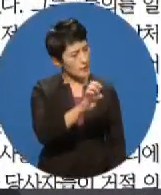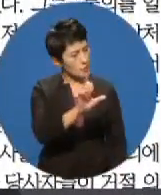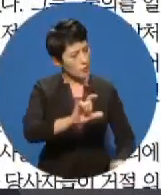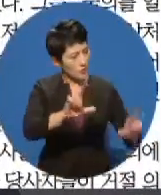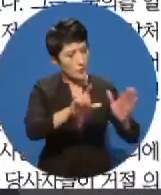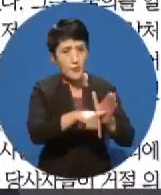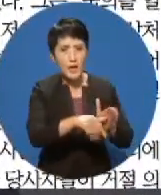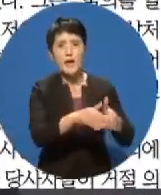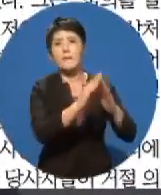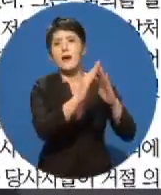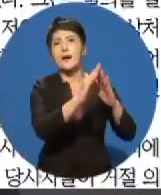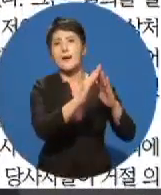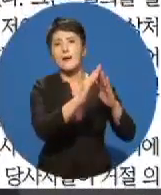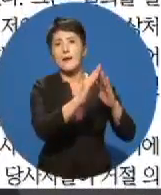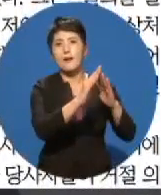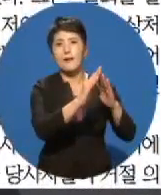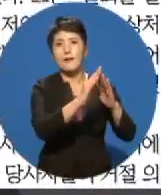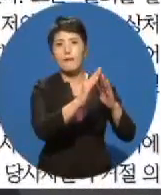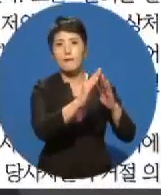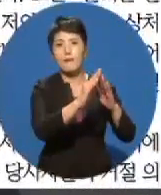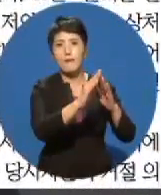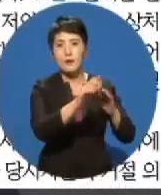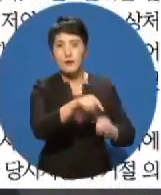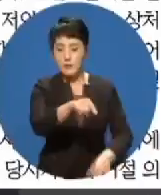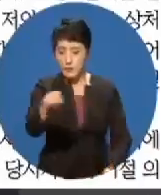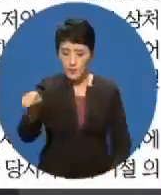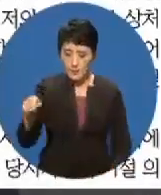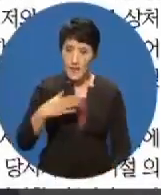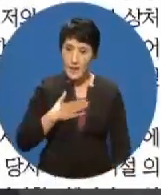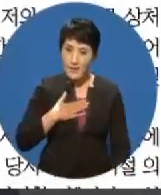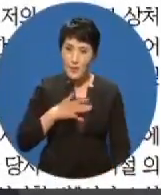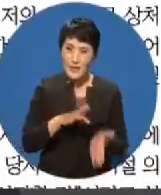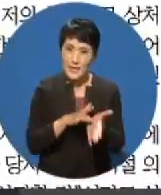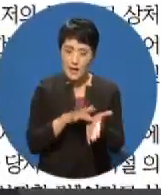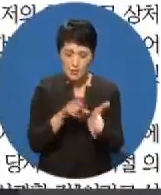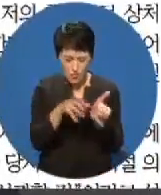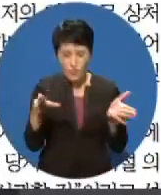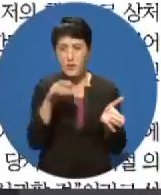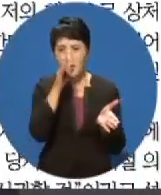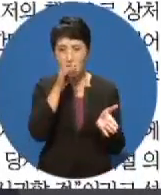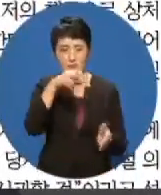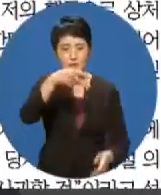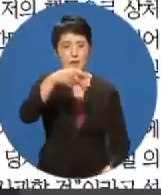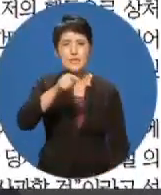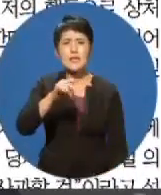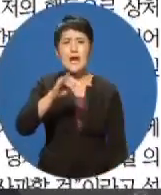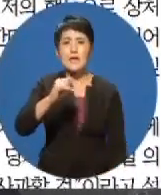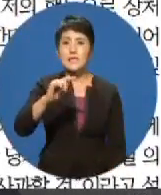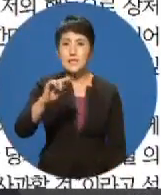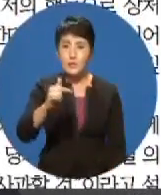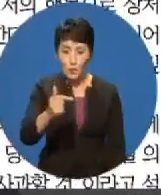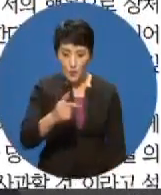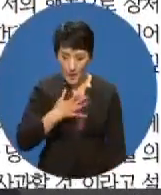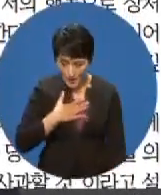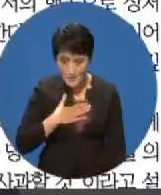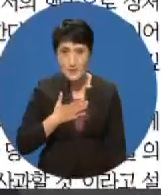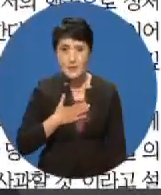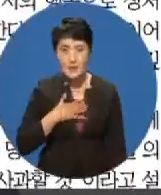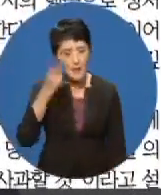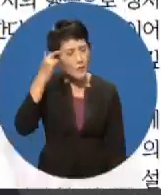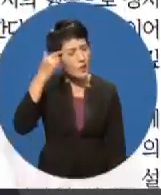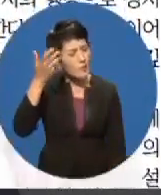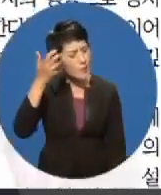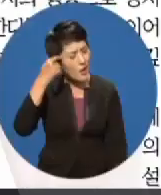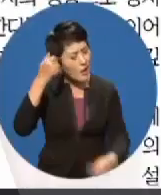제약기업입니다. 이종근 회장이 창업을 해서 뭐 다 아시는 뭐 사리돈이라든지 펜자리라든지 뭐 속청이라든지 누구나 사실 국민들이 다 머리